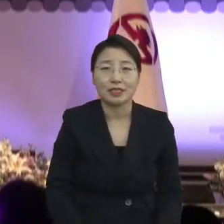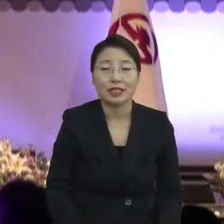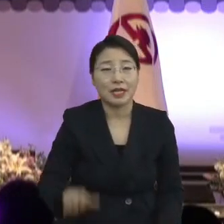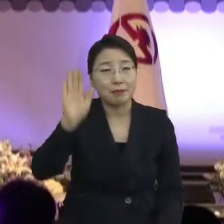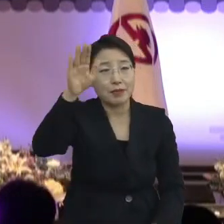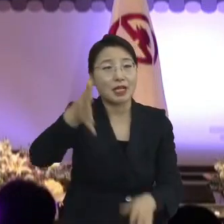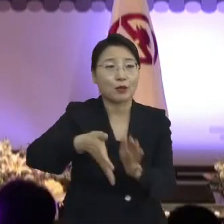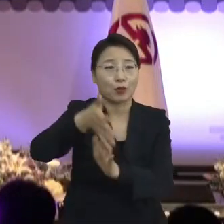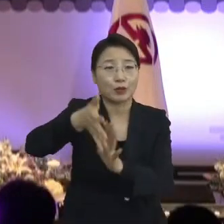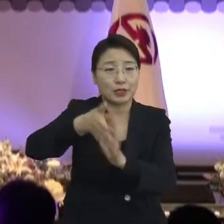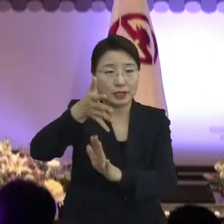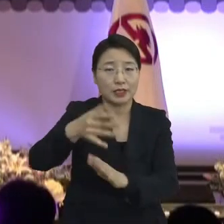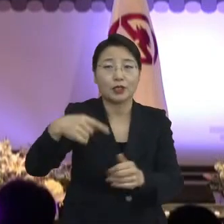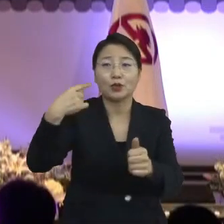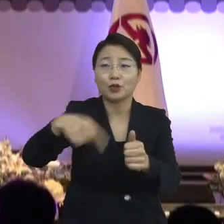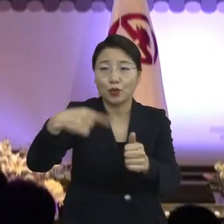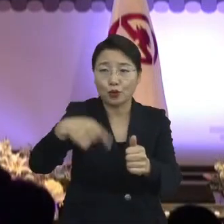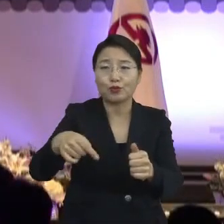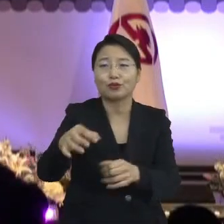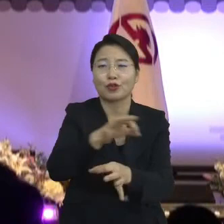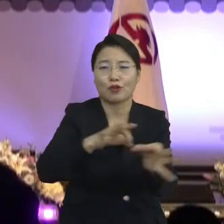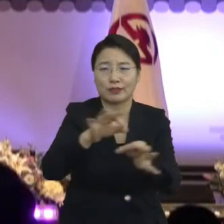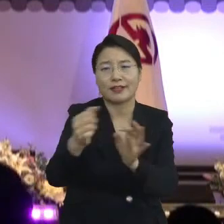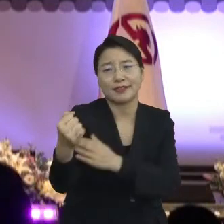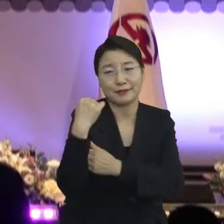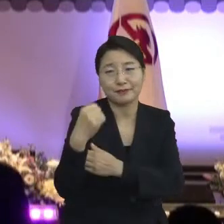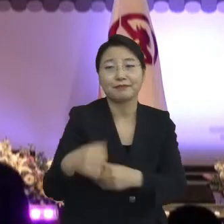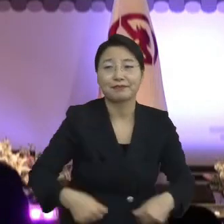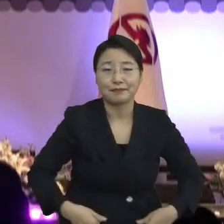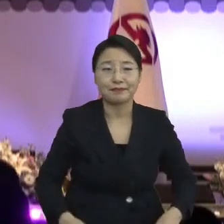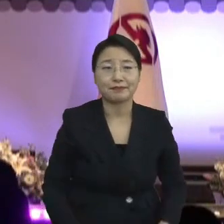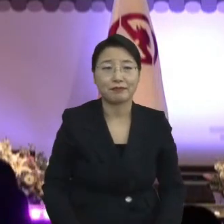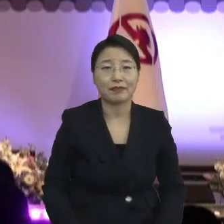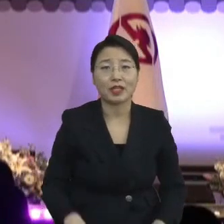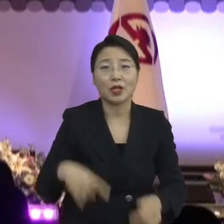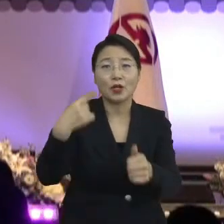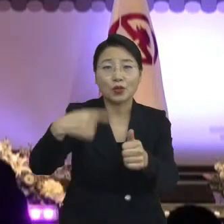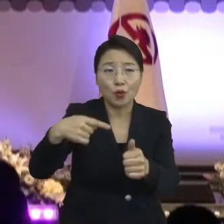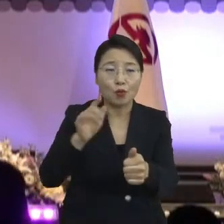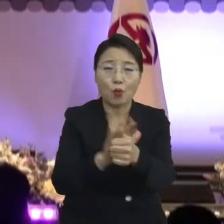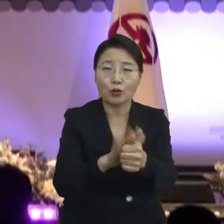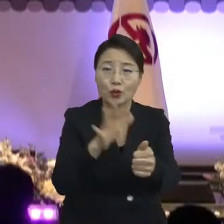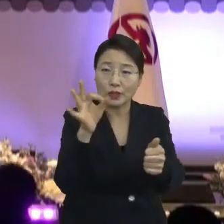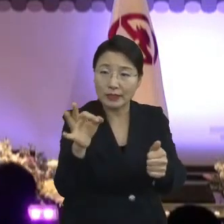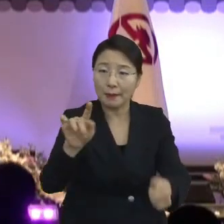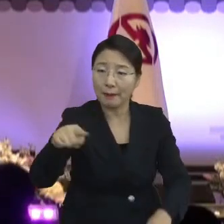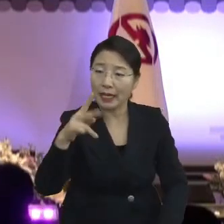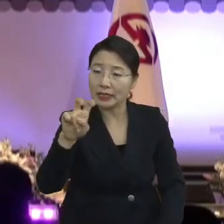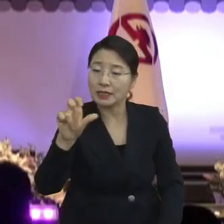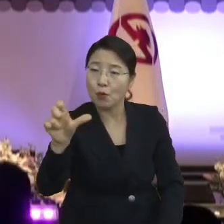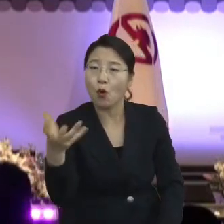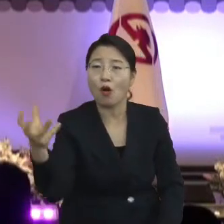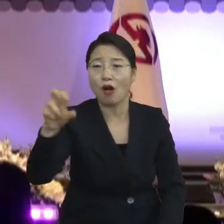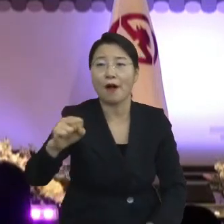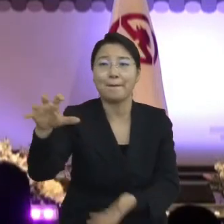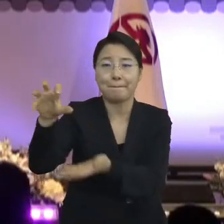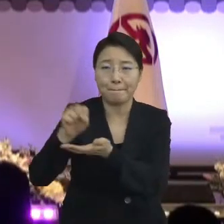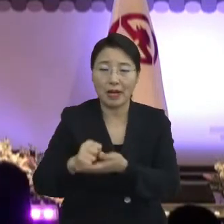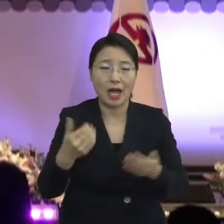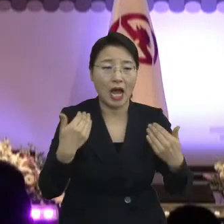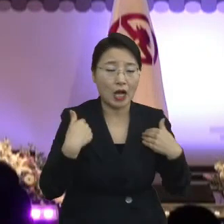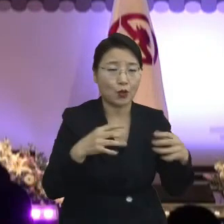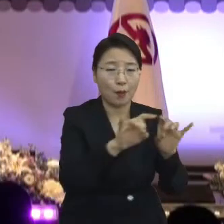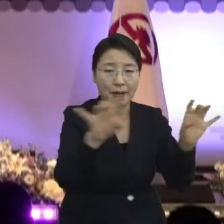미래 도시는 교육의 경쟁력입니다. 교육경비 보조금 120억 원을 확보하여 학교당